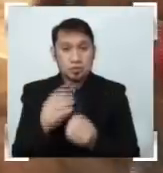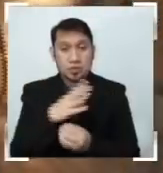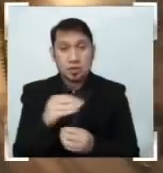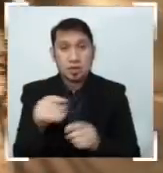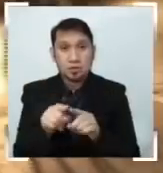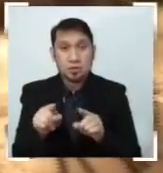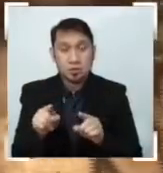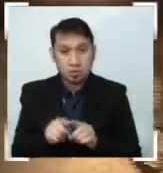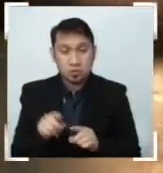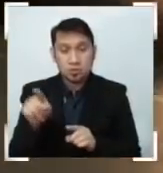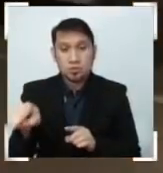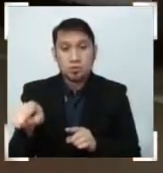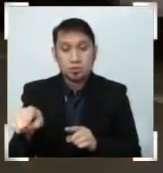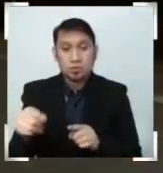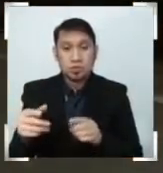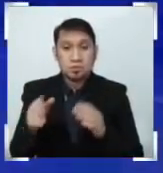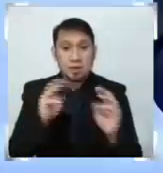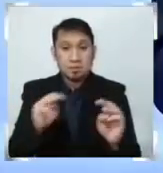operator.